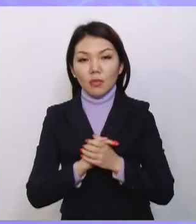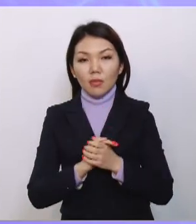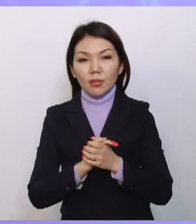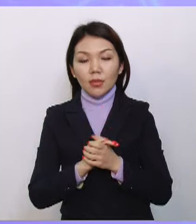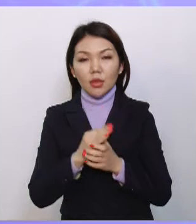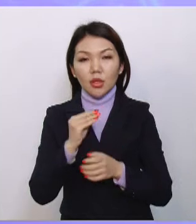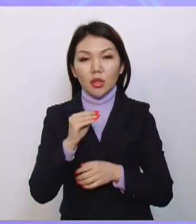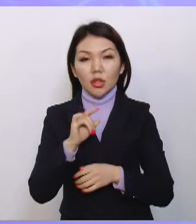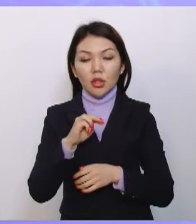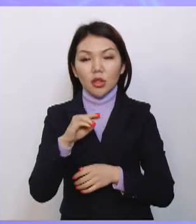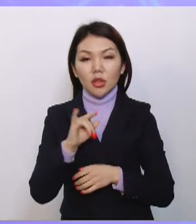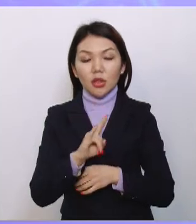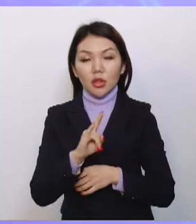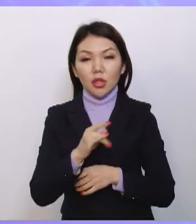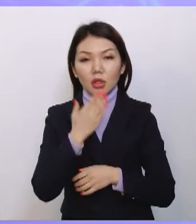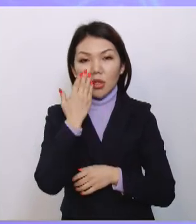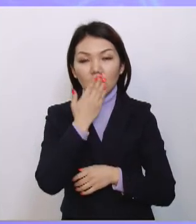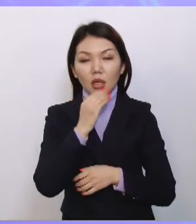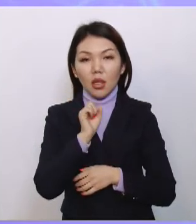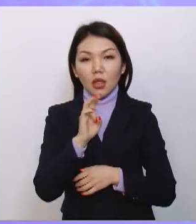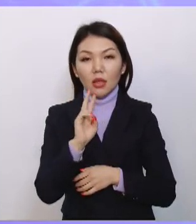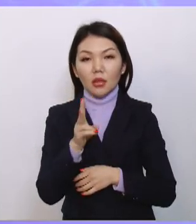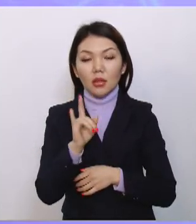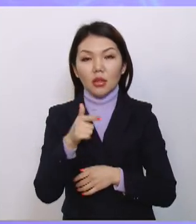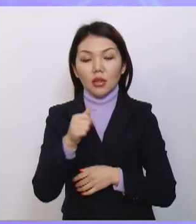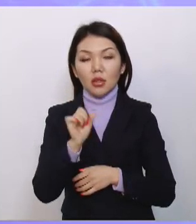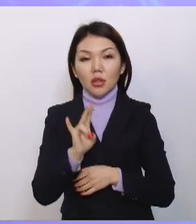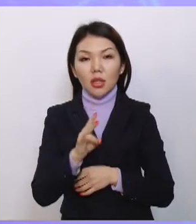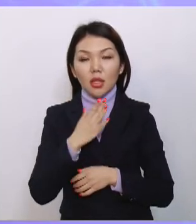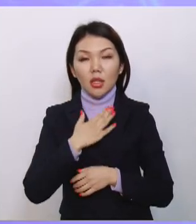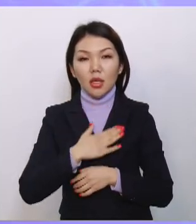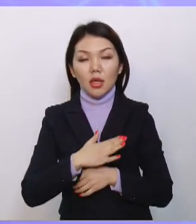Жыты аңкыган мөмөлөр кандай сонун?